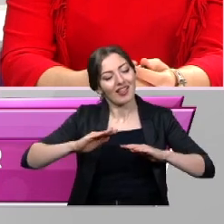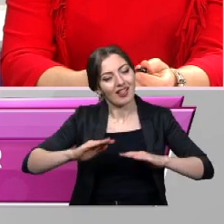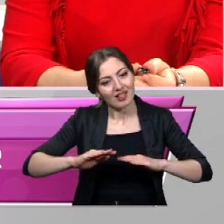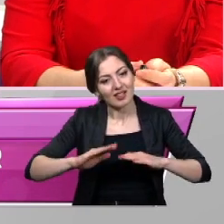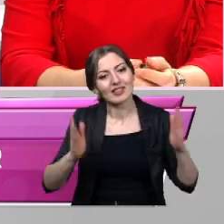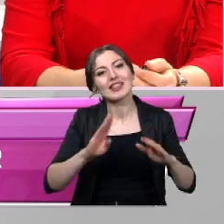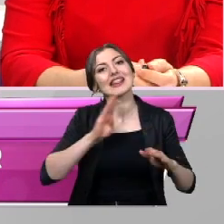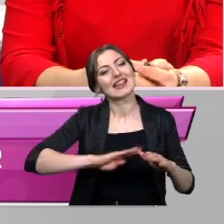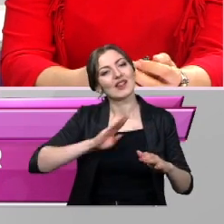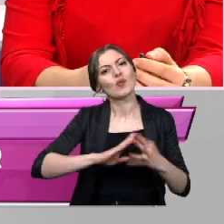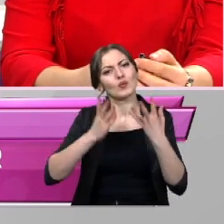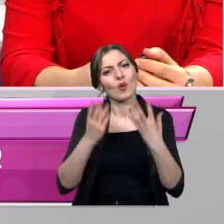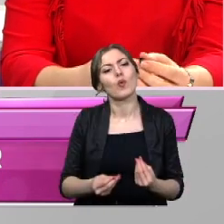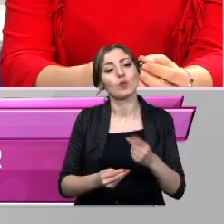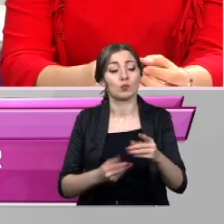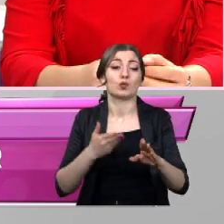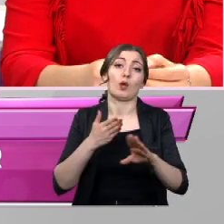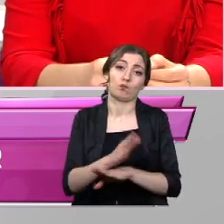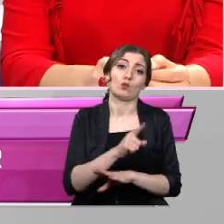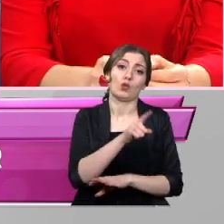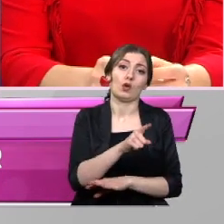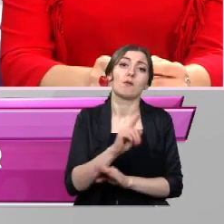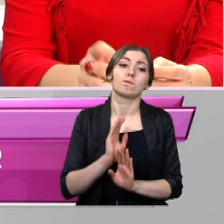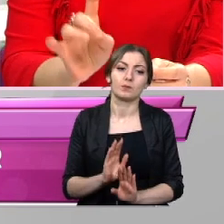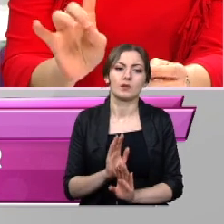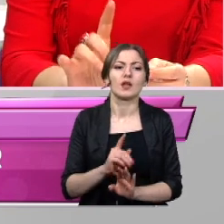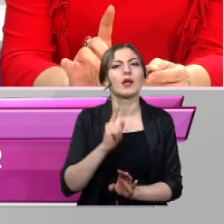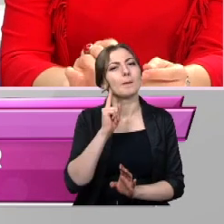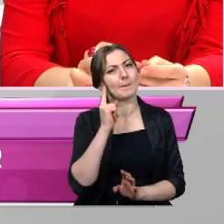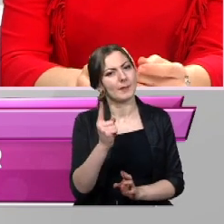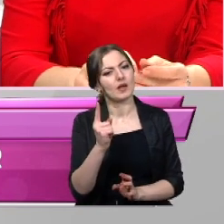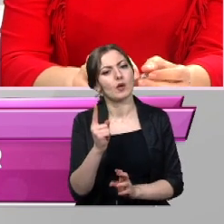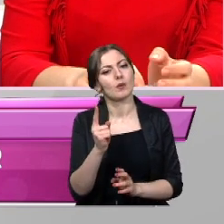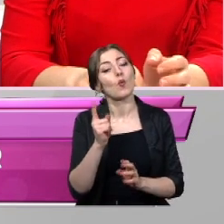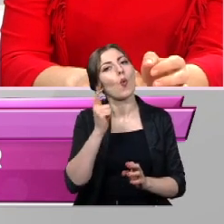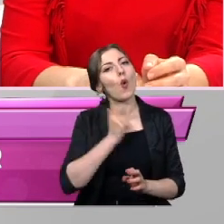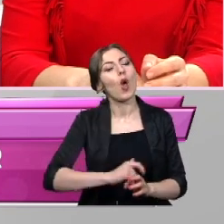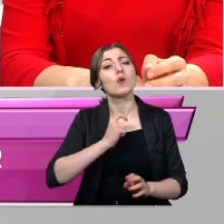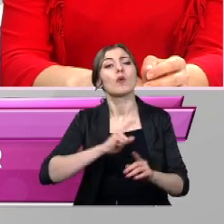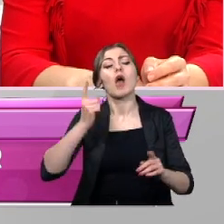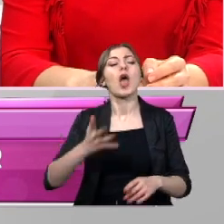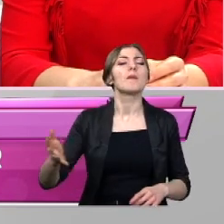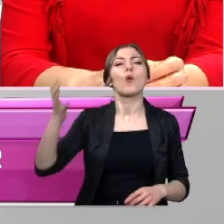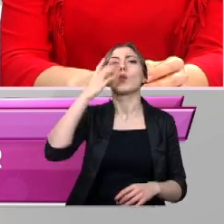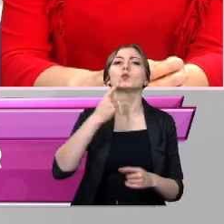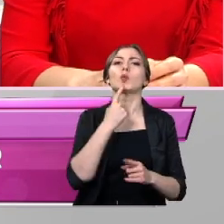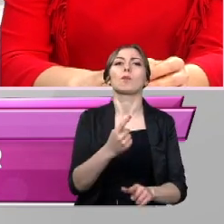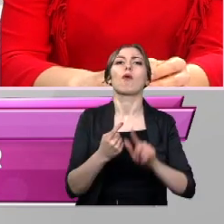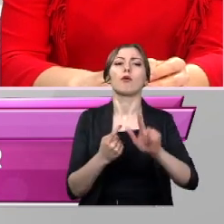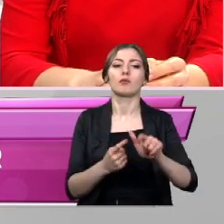ve öyle daha sabırlar yola çıkmış oluyorsunuz Bu yöntem şimdi bir kere şunu özellikle söylemek istiyorum